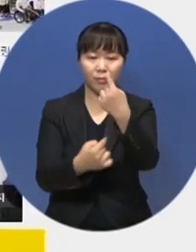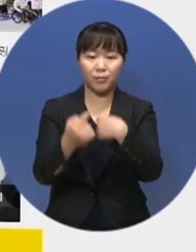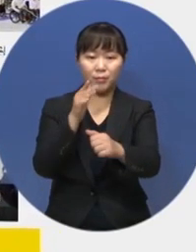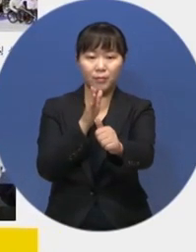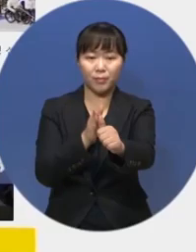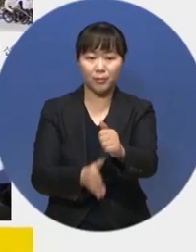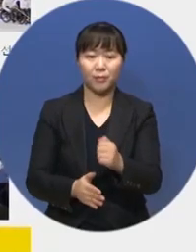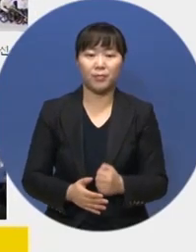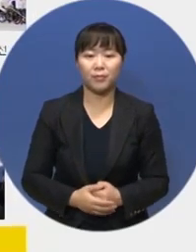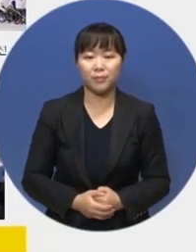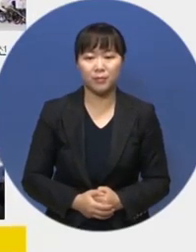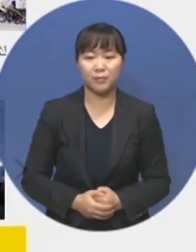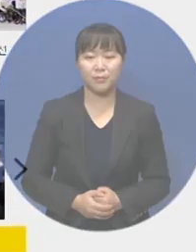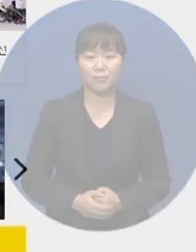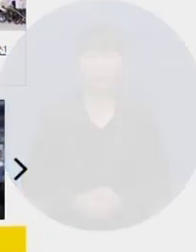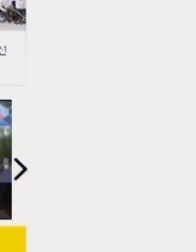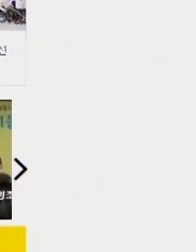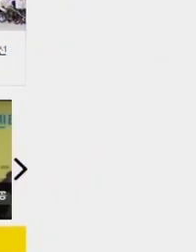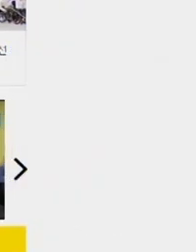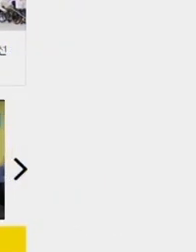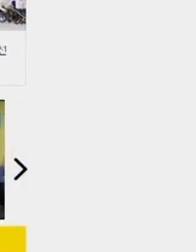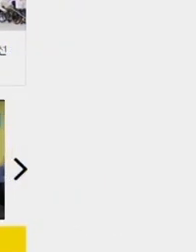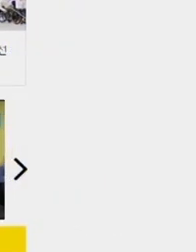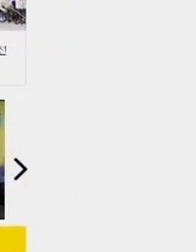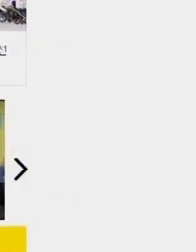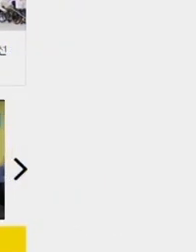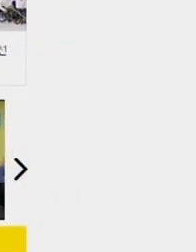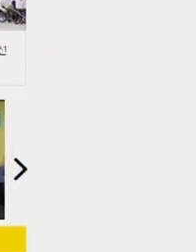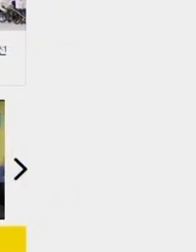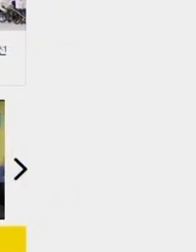02-2655-9519로 많은 제보 바랍니다.